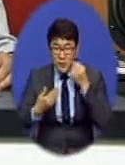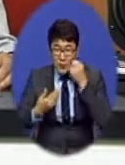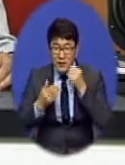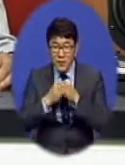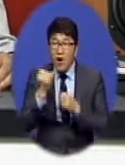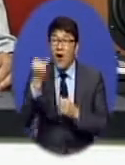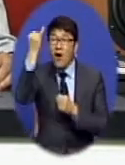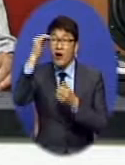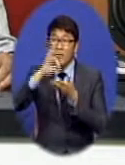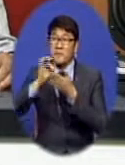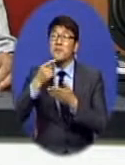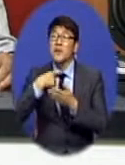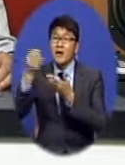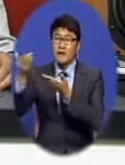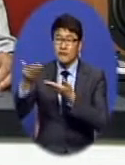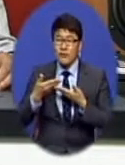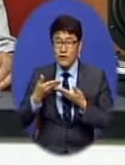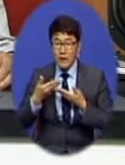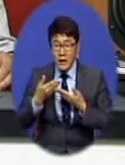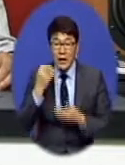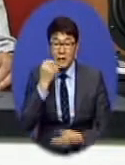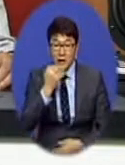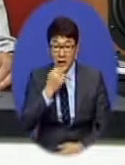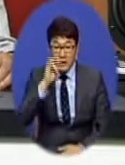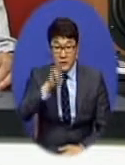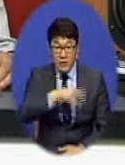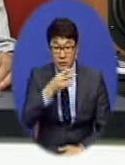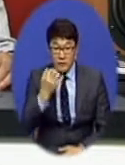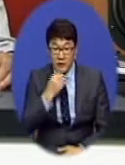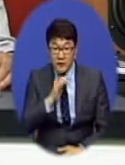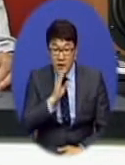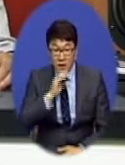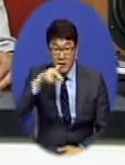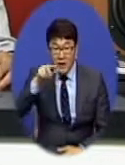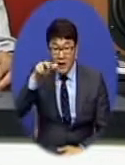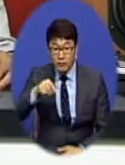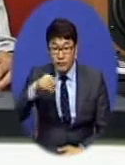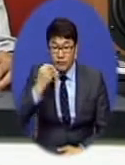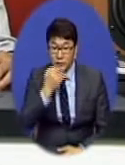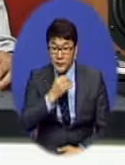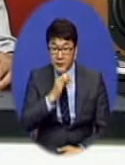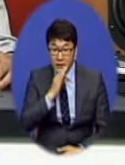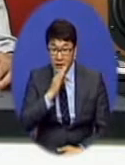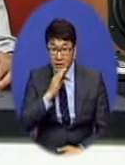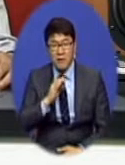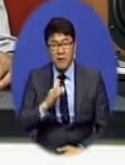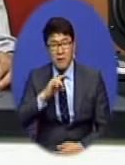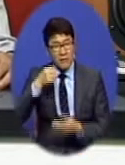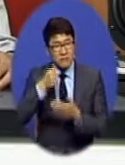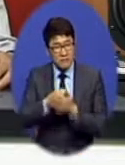거 물려받고 그랬습니다. 그 색깔이 자주색이긴 했어요. 네, 학교 다닐 때 자주색 네. 가방에 지정 가방이었어요. 예예